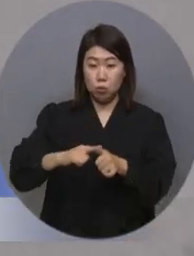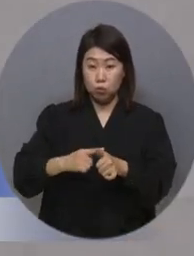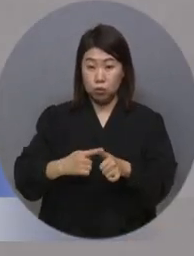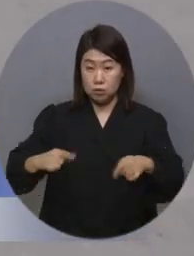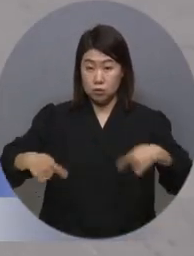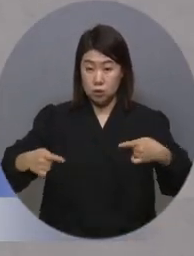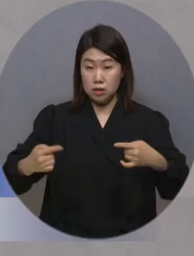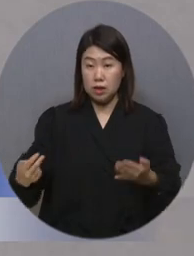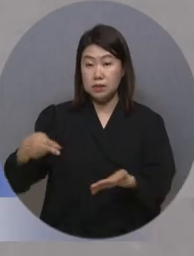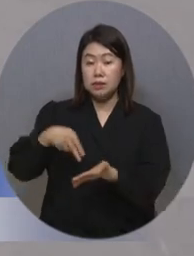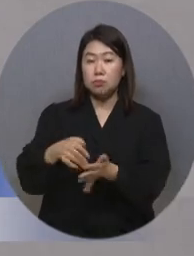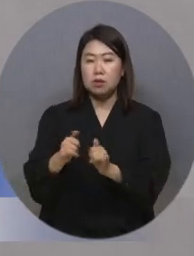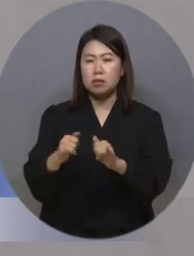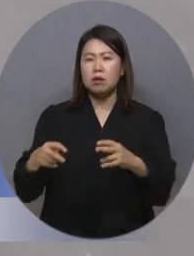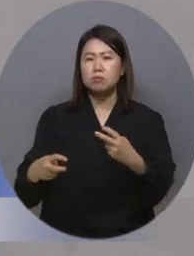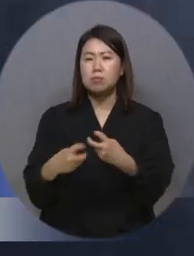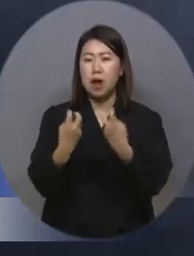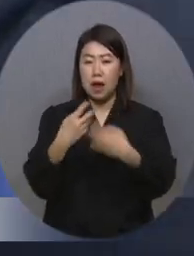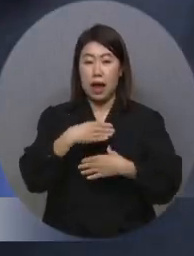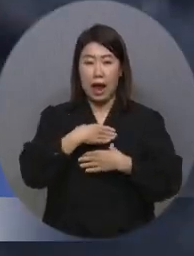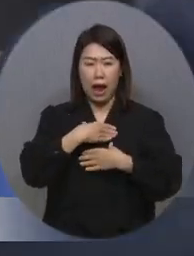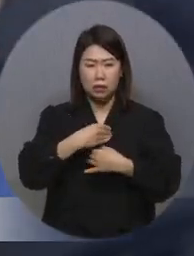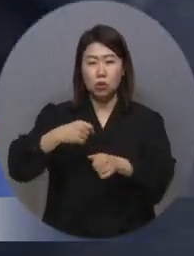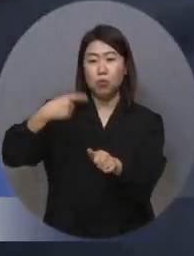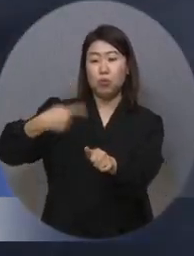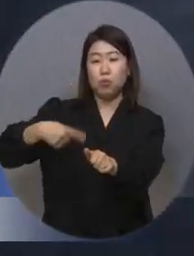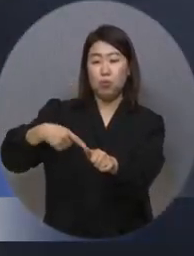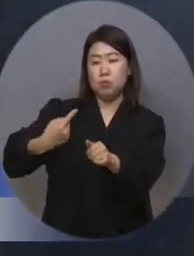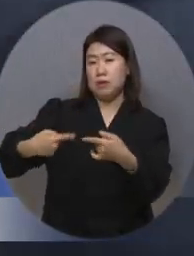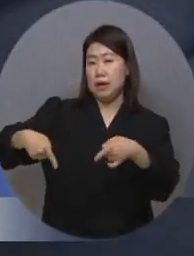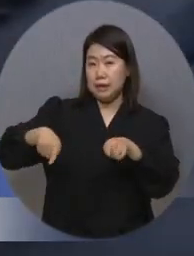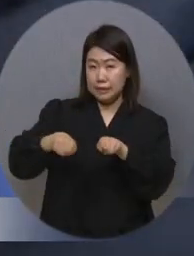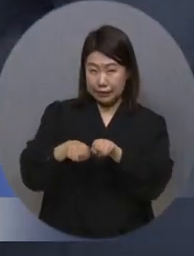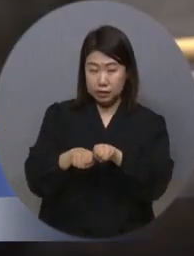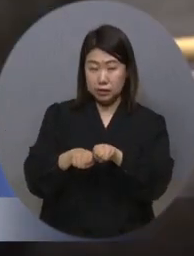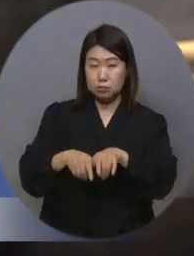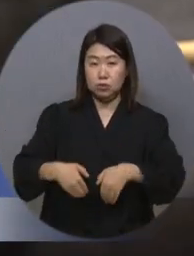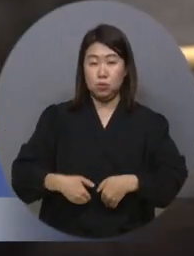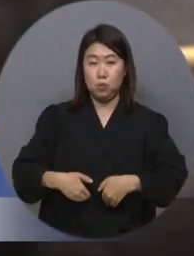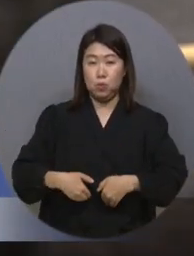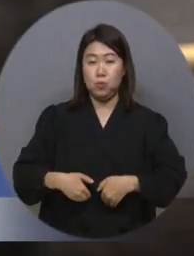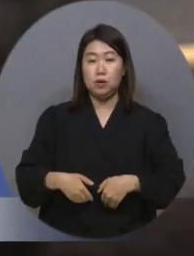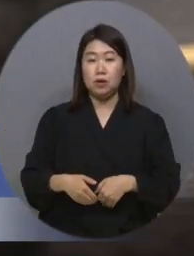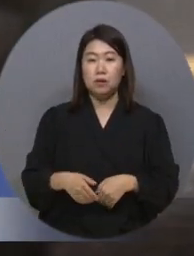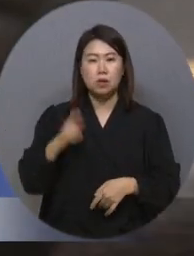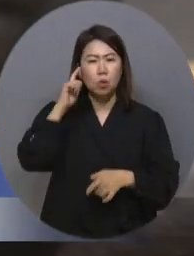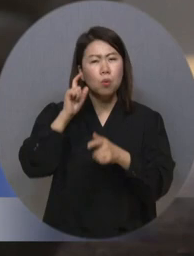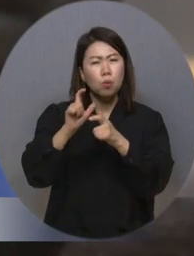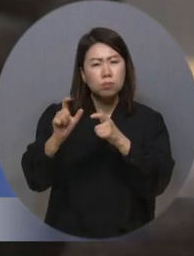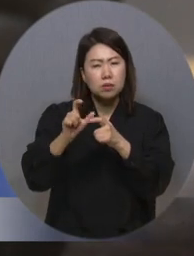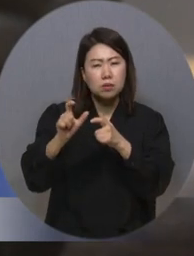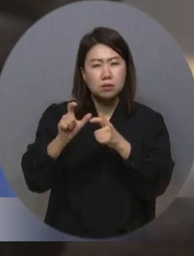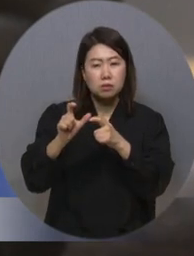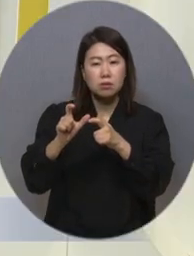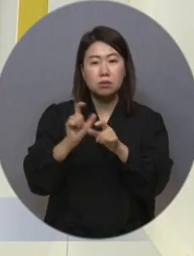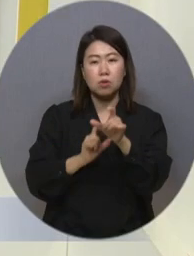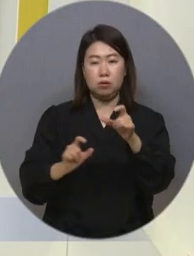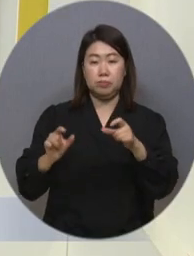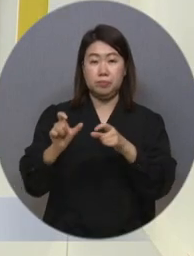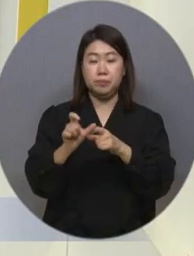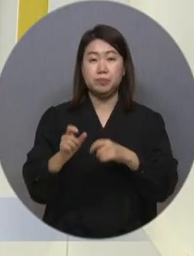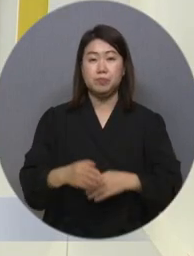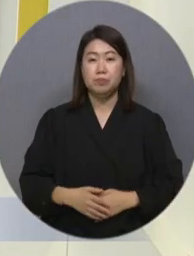이용자들의 사고를 줄이기 위한 안전교육 또한 동반되어야 할 때가 아닌지 지하체에 고민이 필요해 보입니다